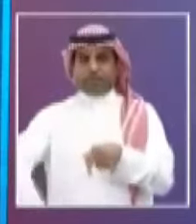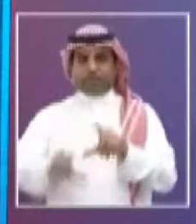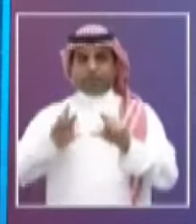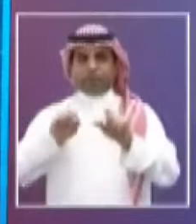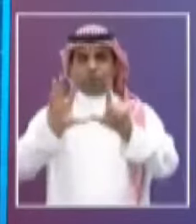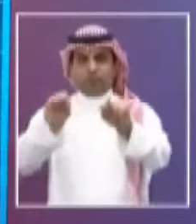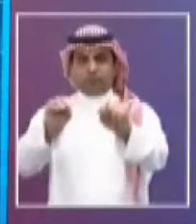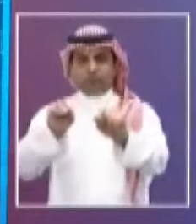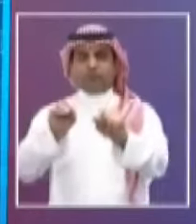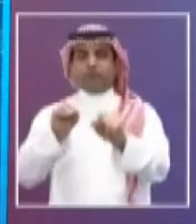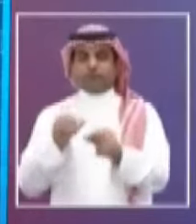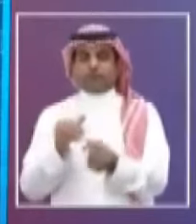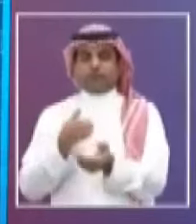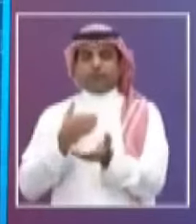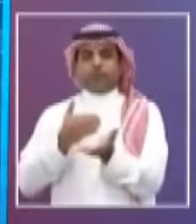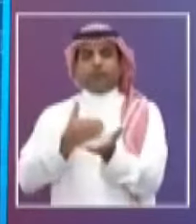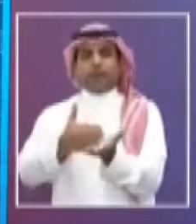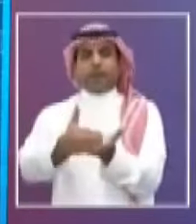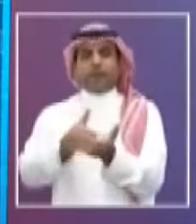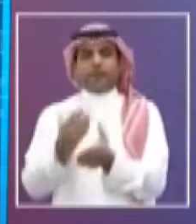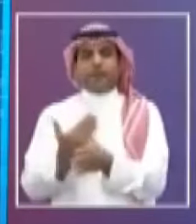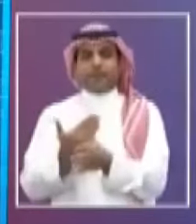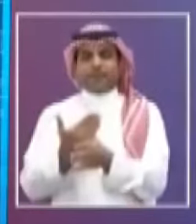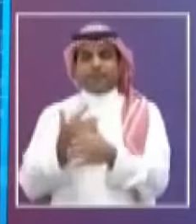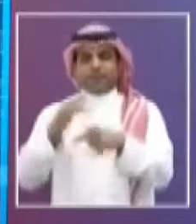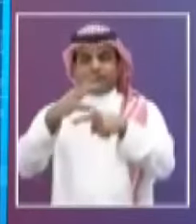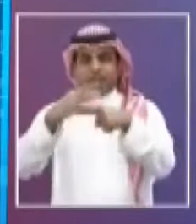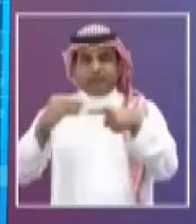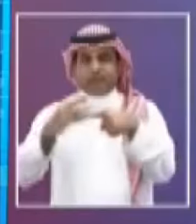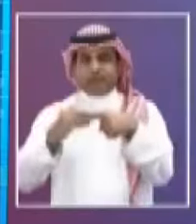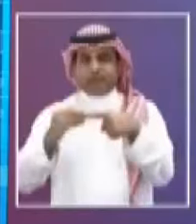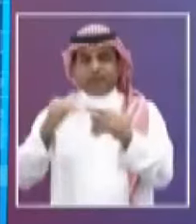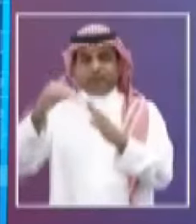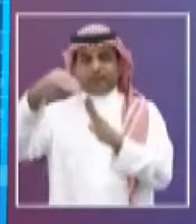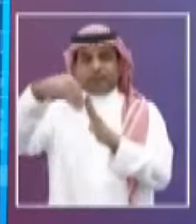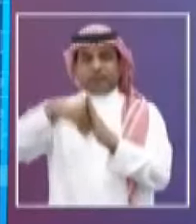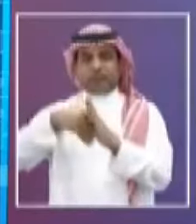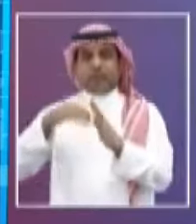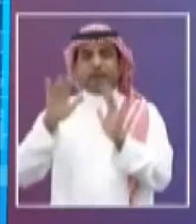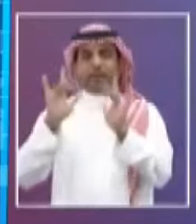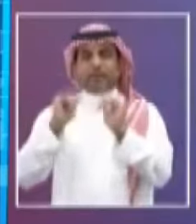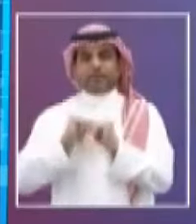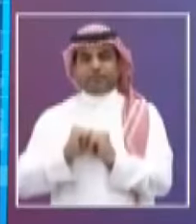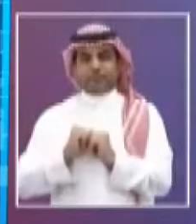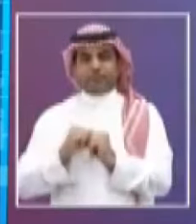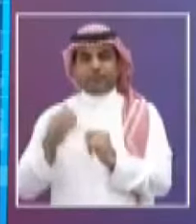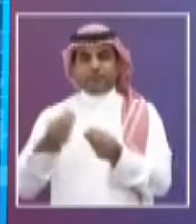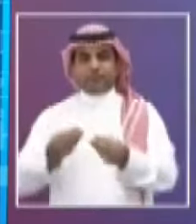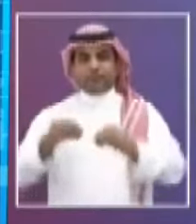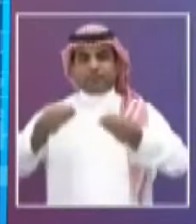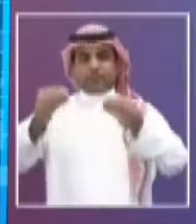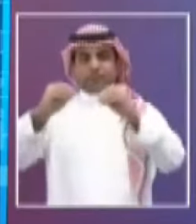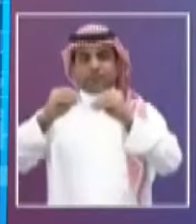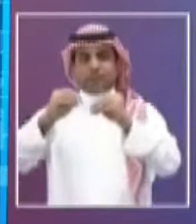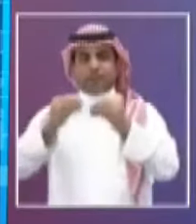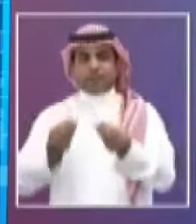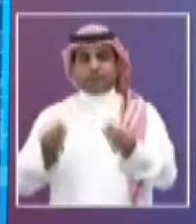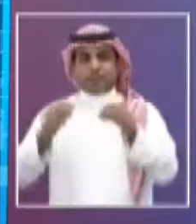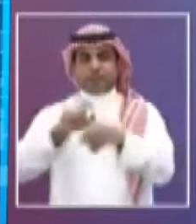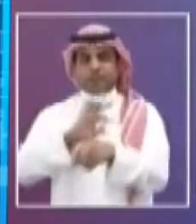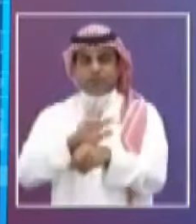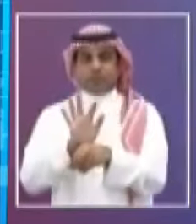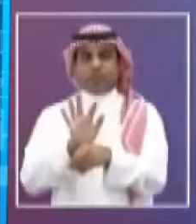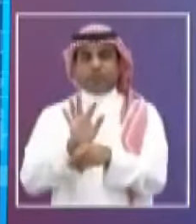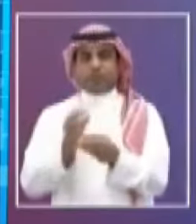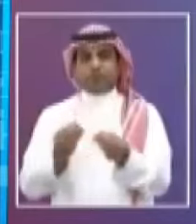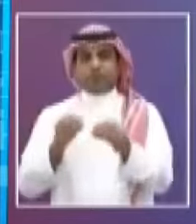قبله انخفض وهنالك انحسار، ستكون الألوان باتجاه اللون الأخضر، فيما أن الحالات ارتفعت وزادت